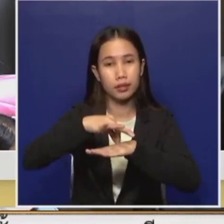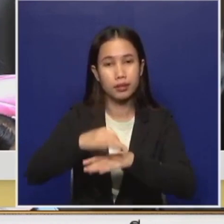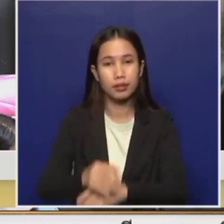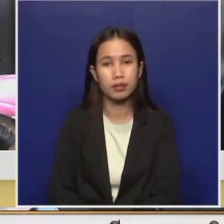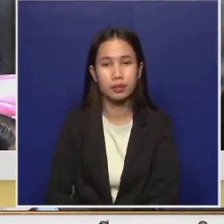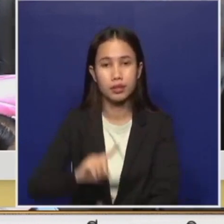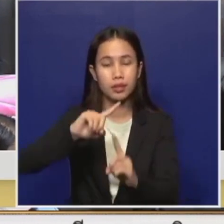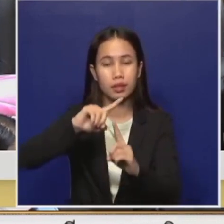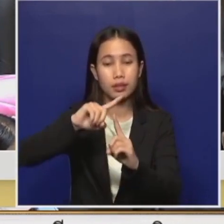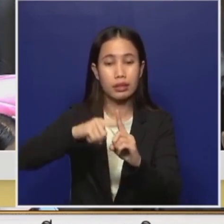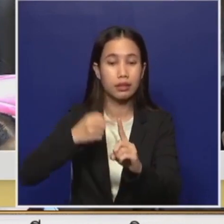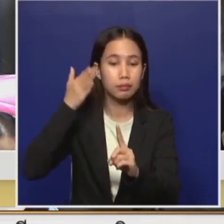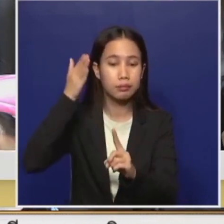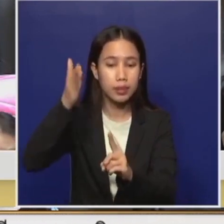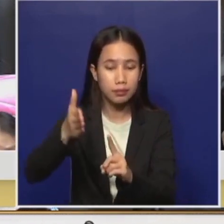ในเรือนถดไปทันธี